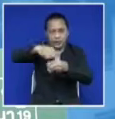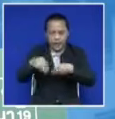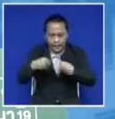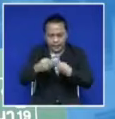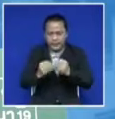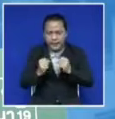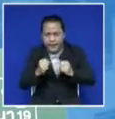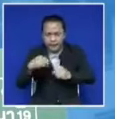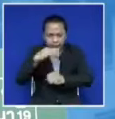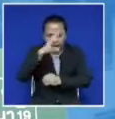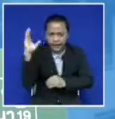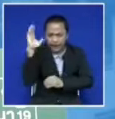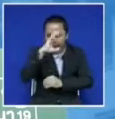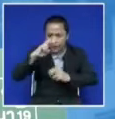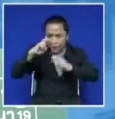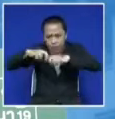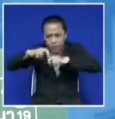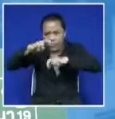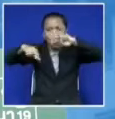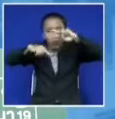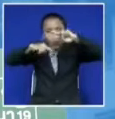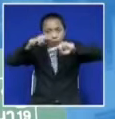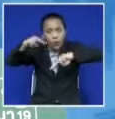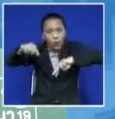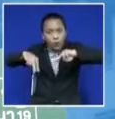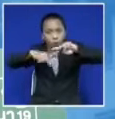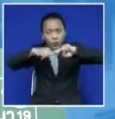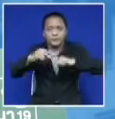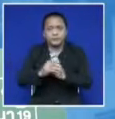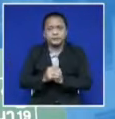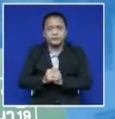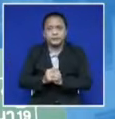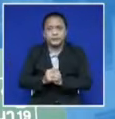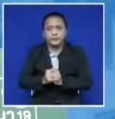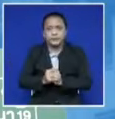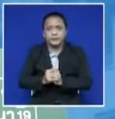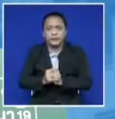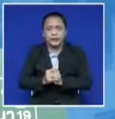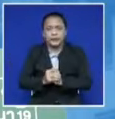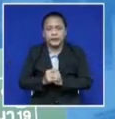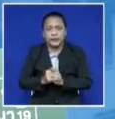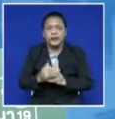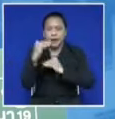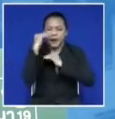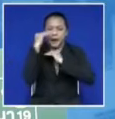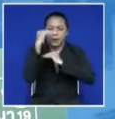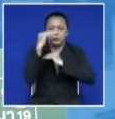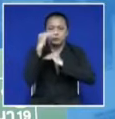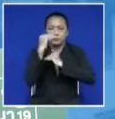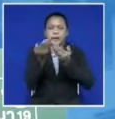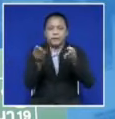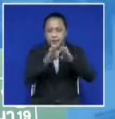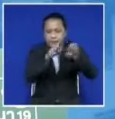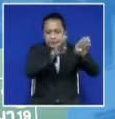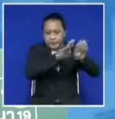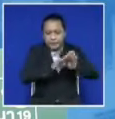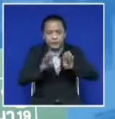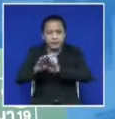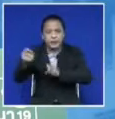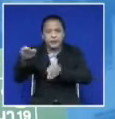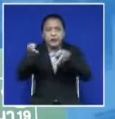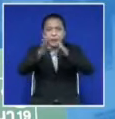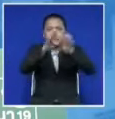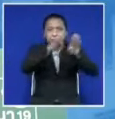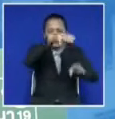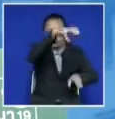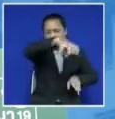ะควบคุมนะฮะเรื่องโดยการล็อกดาวน์นะครับในพื้นที่นะครับอ